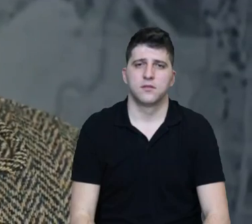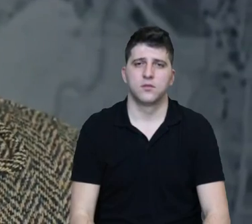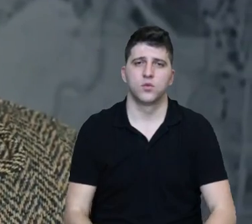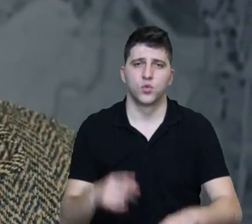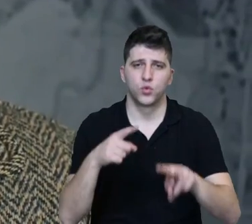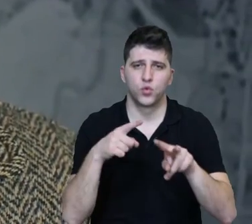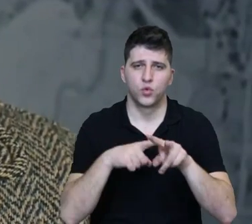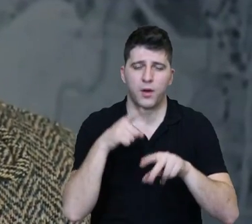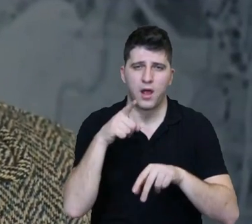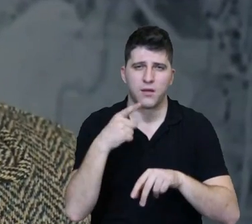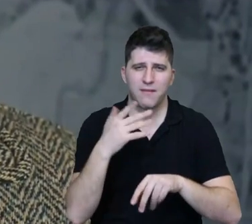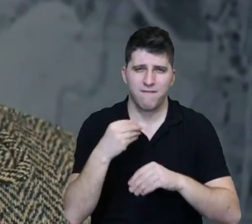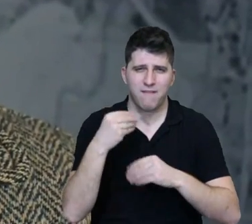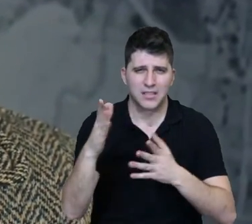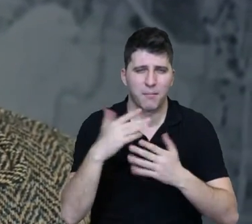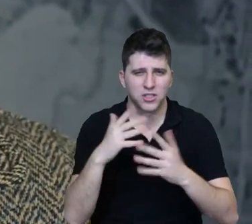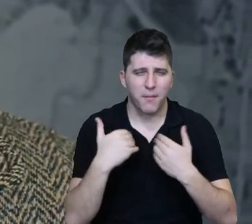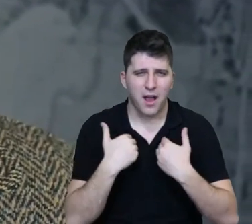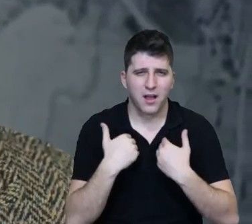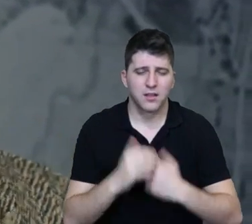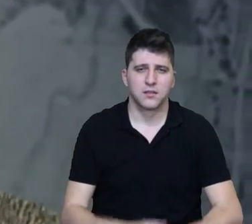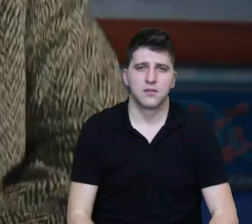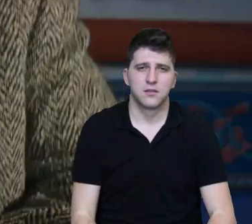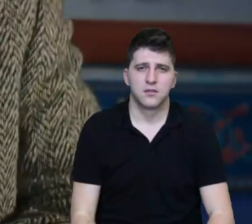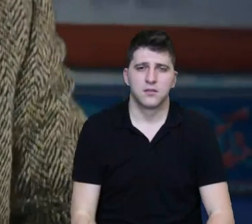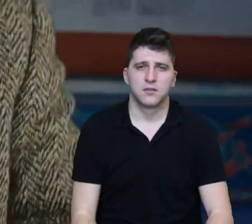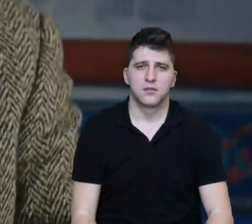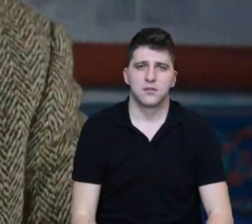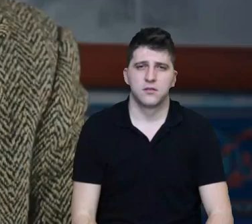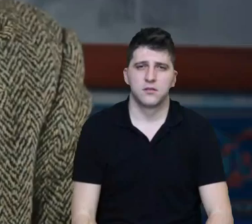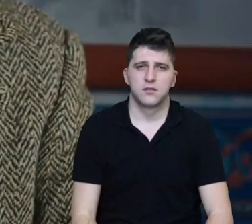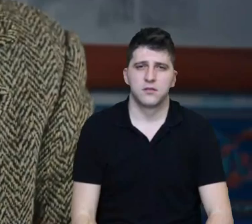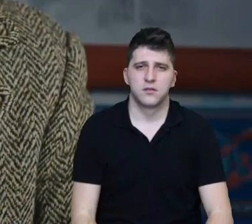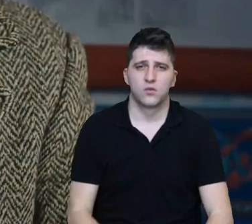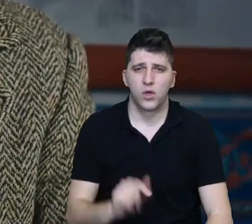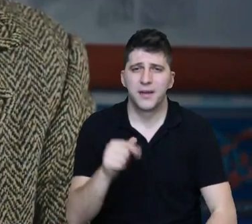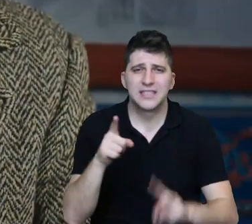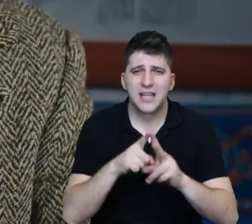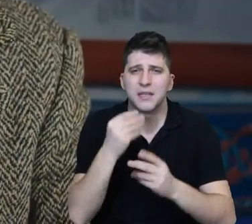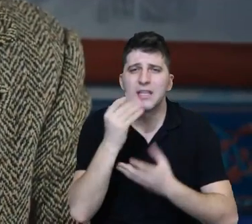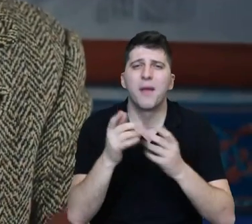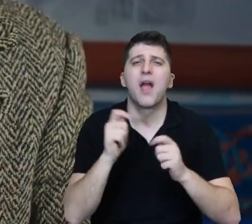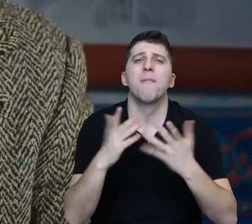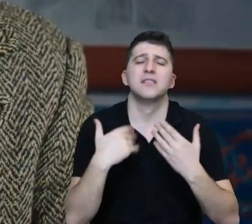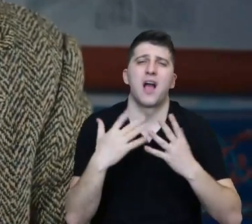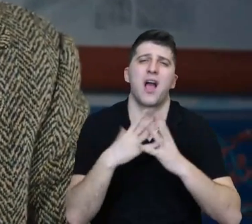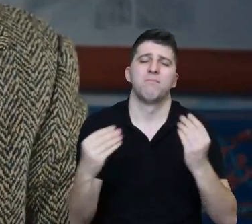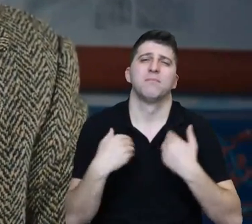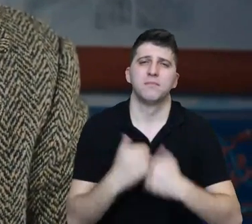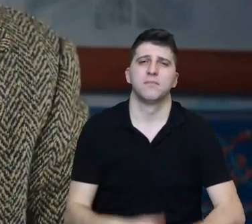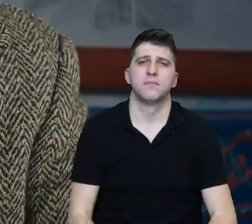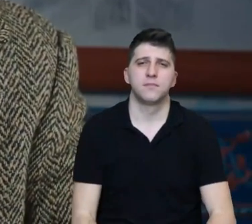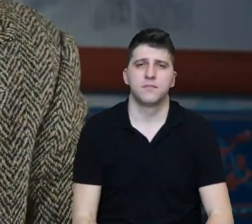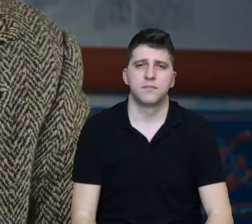Kübra'ya evlatı mı versem acaba? Ağlamaklı ifadesiyle oturdu. O zaman da Nazmiye yemekleri yapmaz kaybımız olur.